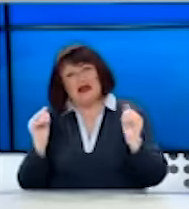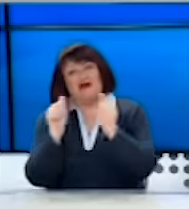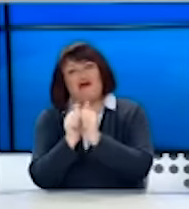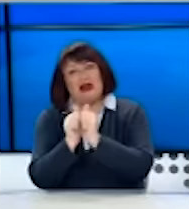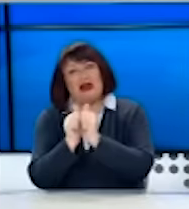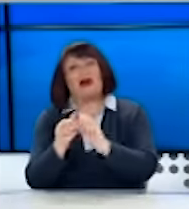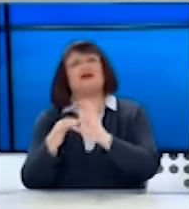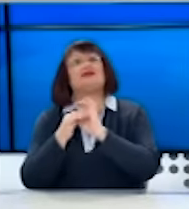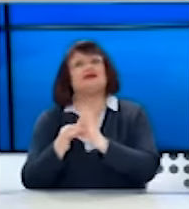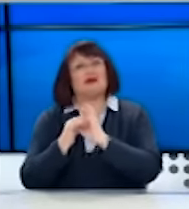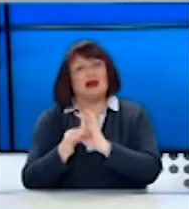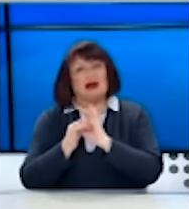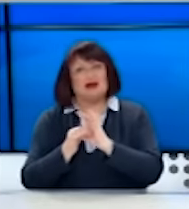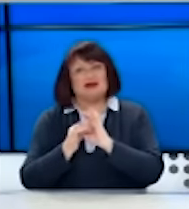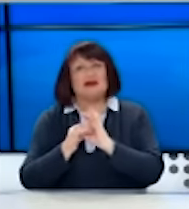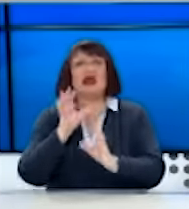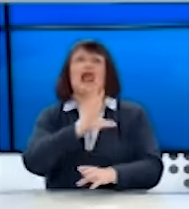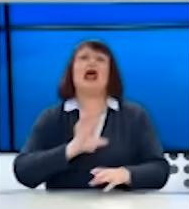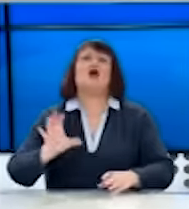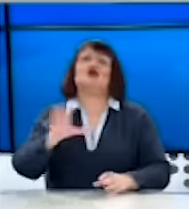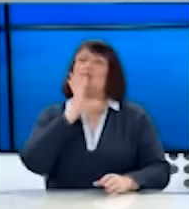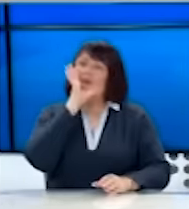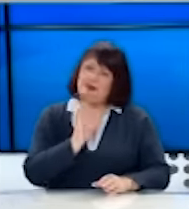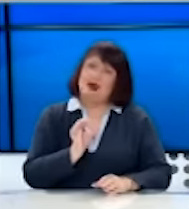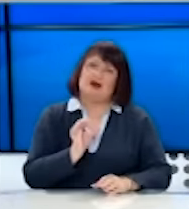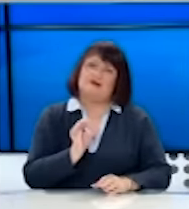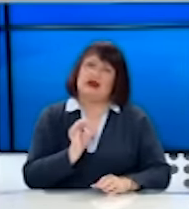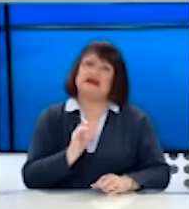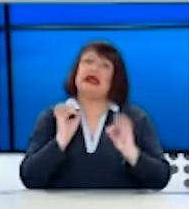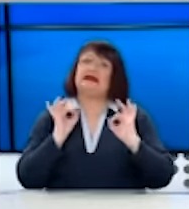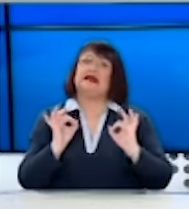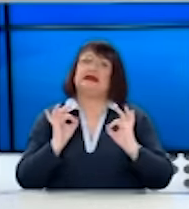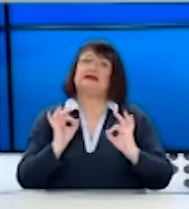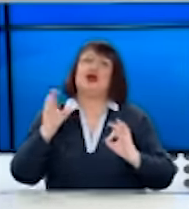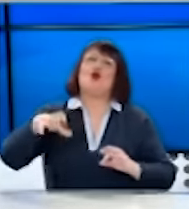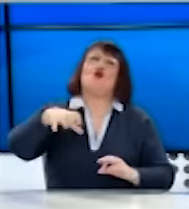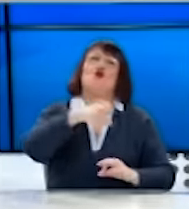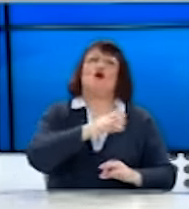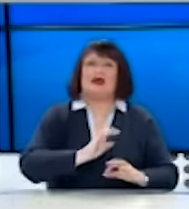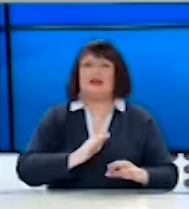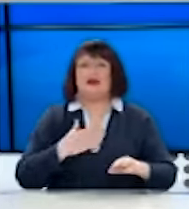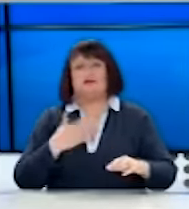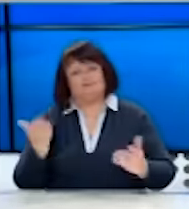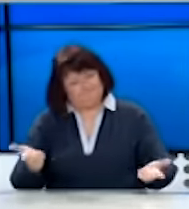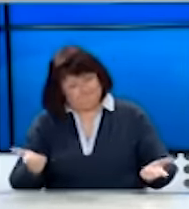φιλίας, συνεργασίας με τους λαούς πραγματικά νοικοκύριδες στον τόπο τους. Χαίρετε. Σας ευχαριστώ.